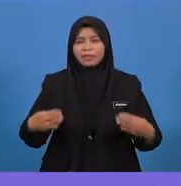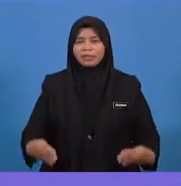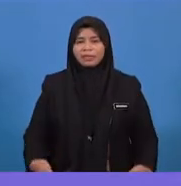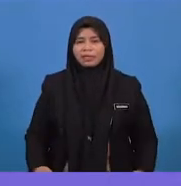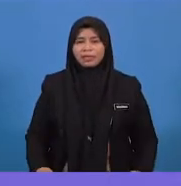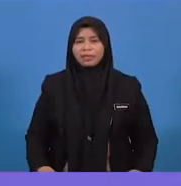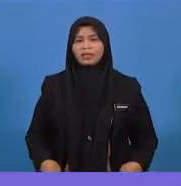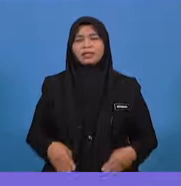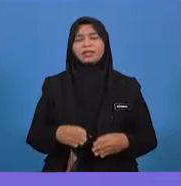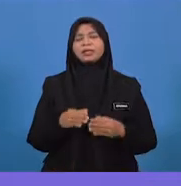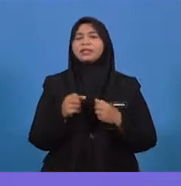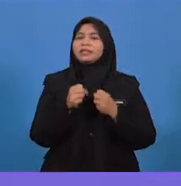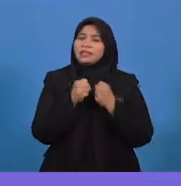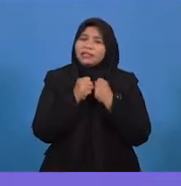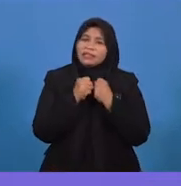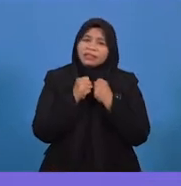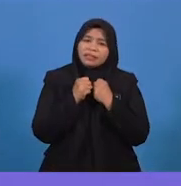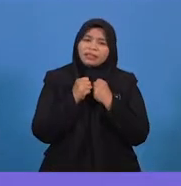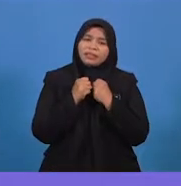sekujur badan kan